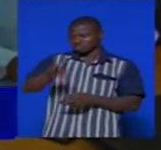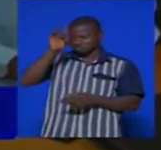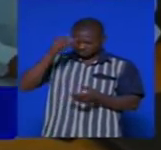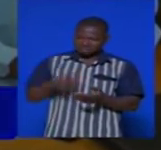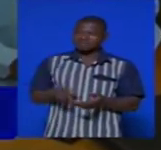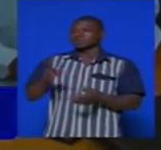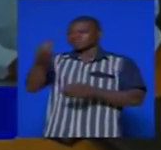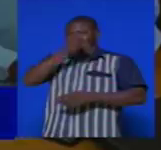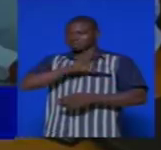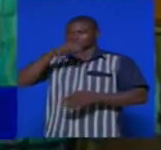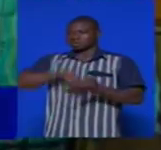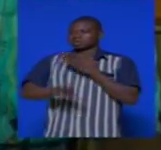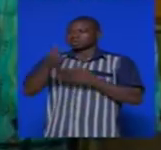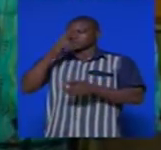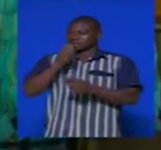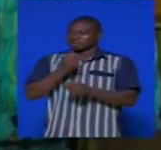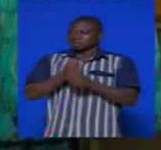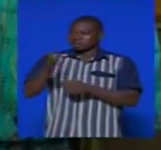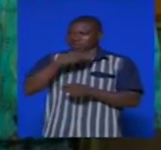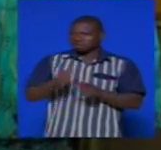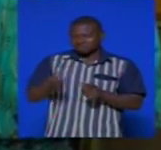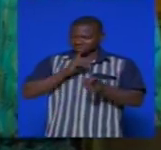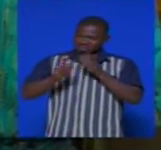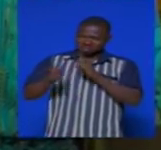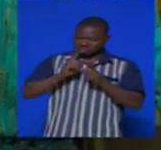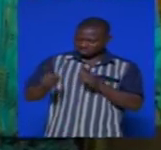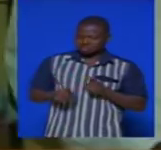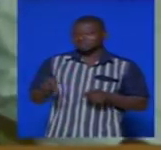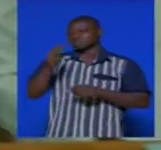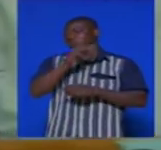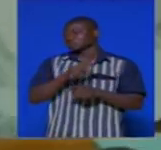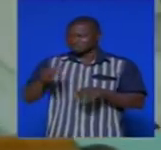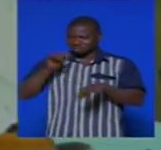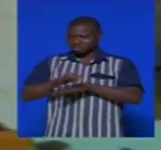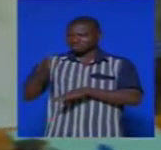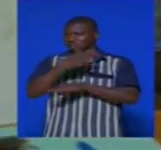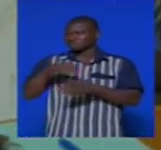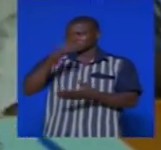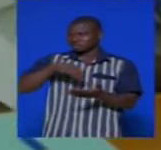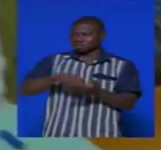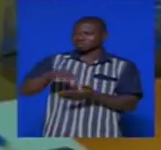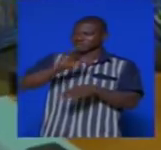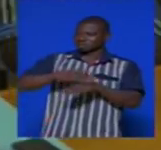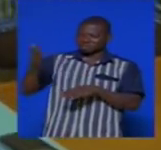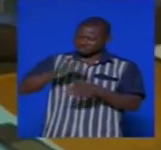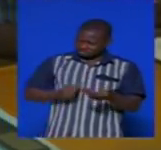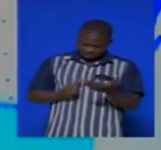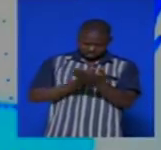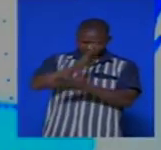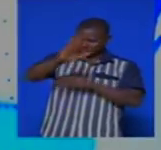Cette formation, qui a concerné des élus locaux du centre, sera étendue aux autres régions du pays, selon le